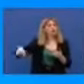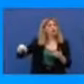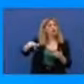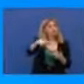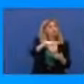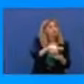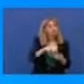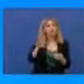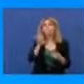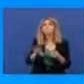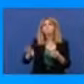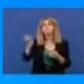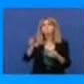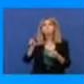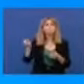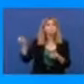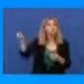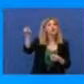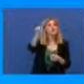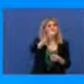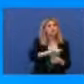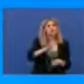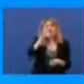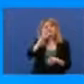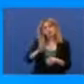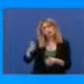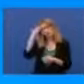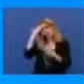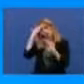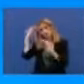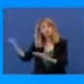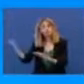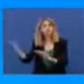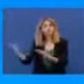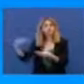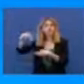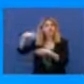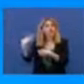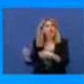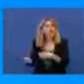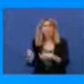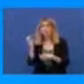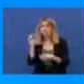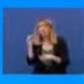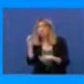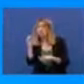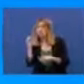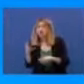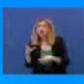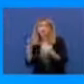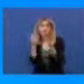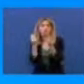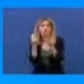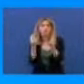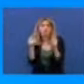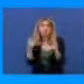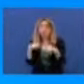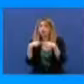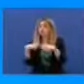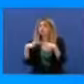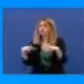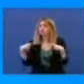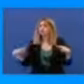έναν πυλώνα παροχής σύγχρονων και ψηφιακών υπηρεσιών μέσα σε αυτή την κρίση και σε έναν πυλώνα κοινωνικής